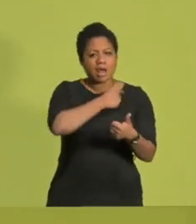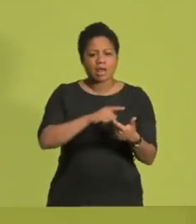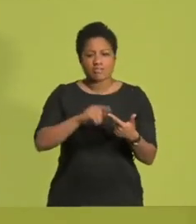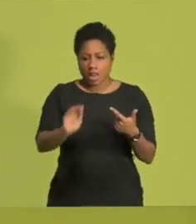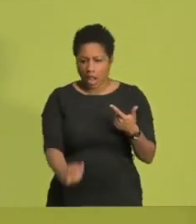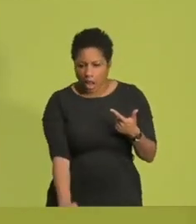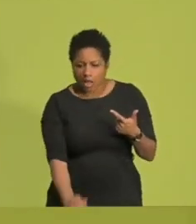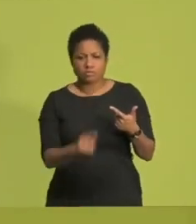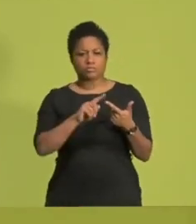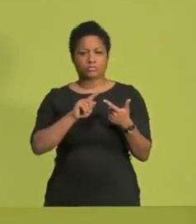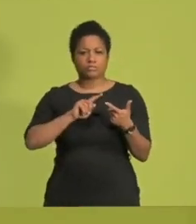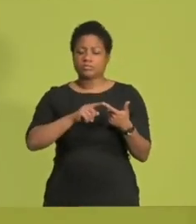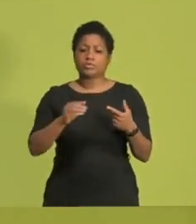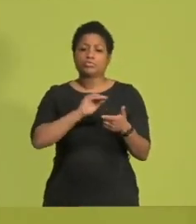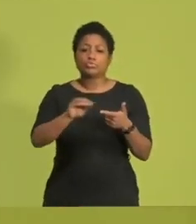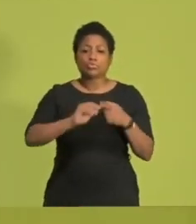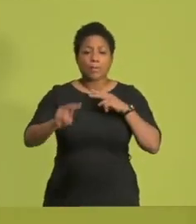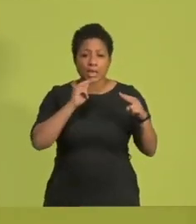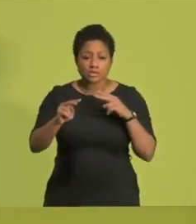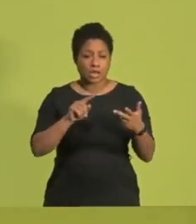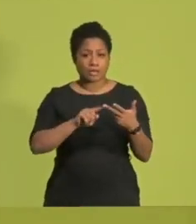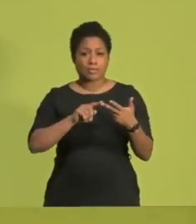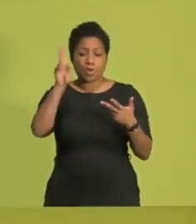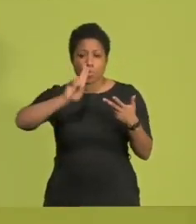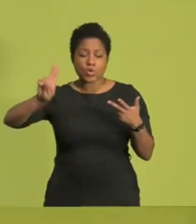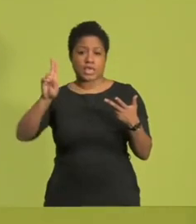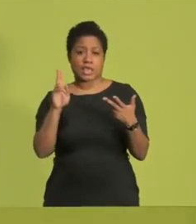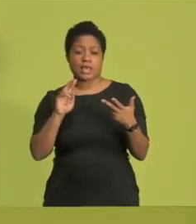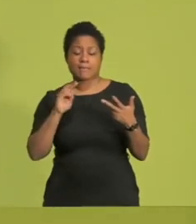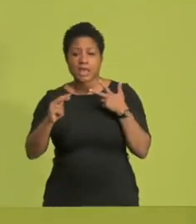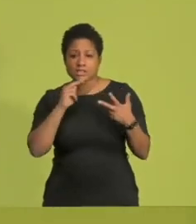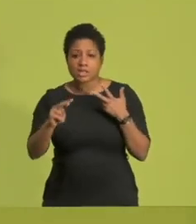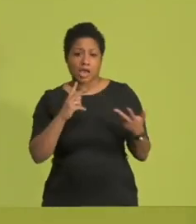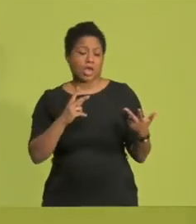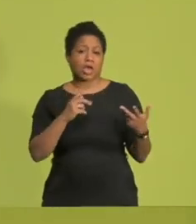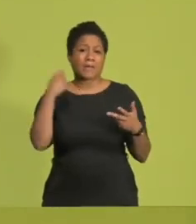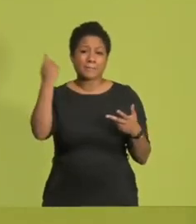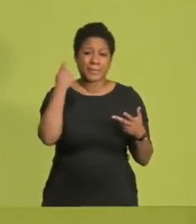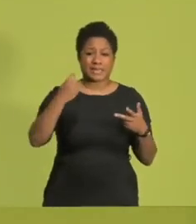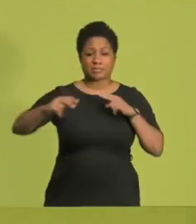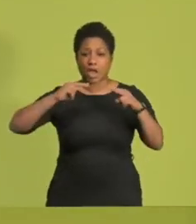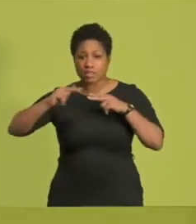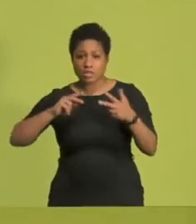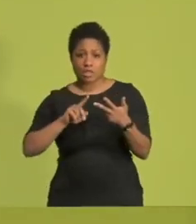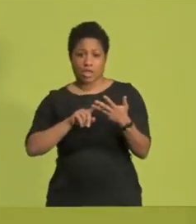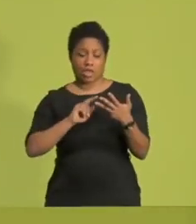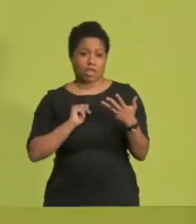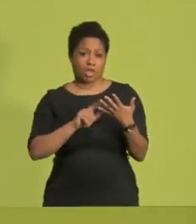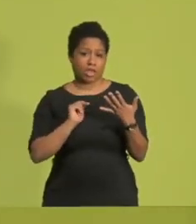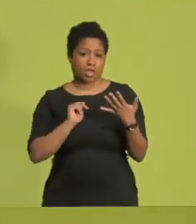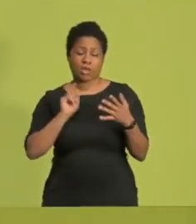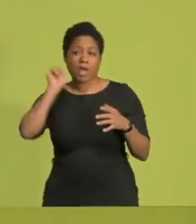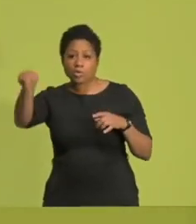klein sind. Wir essen in der Schulmensa, wir essen in der Unimensa, wir essen im Betrieb, in der Betriebskantine, wir essen immer